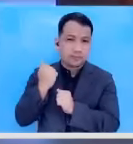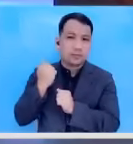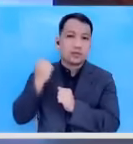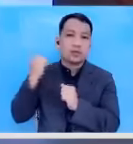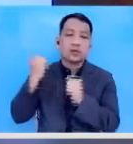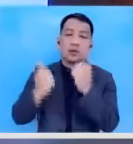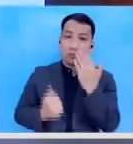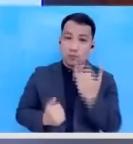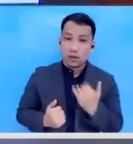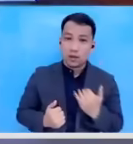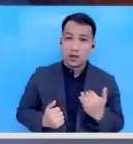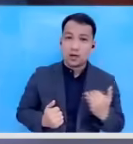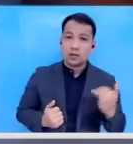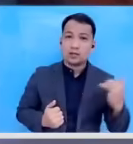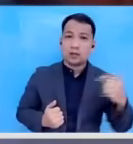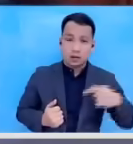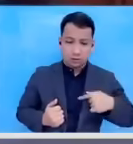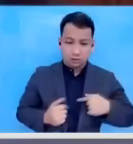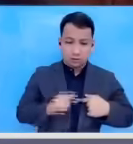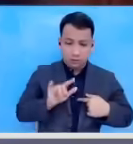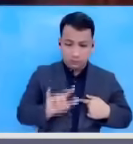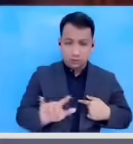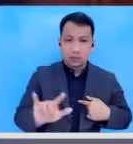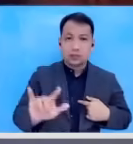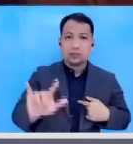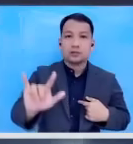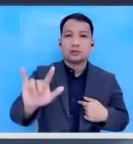Dahil mahal kita,